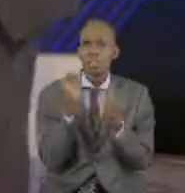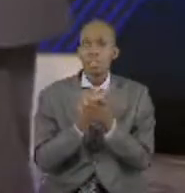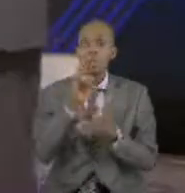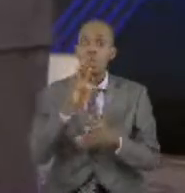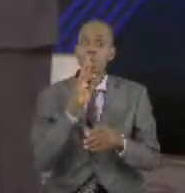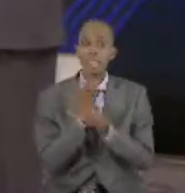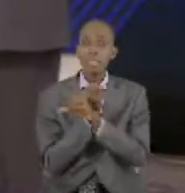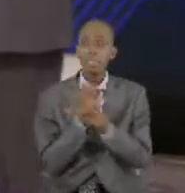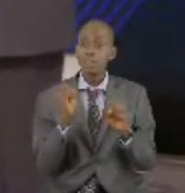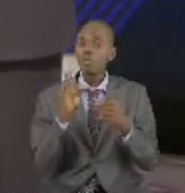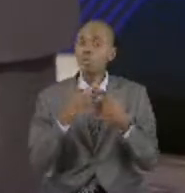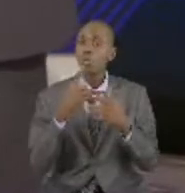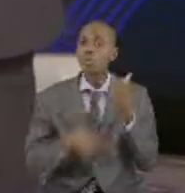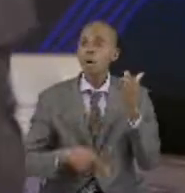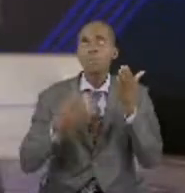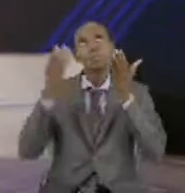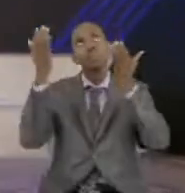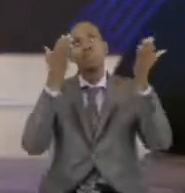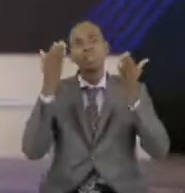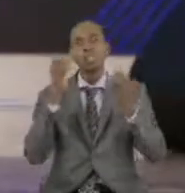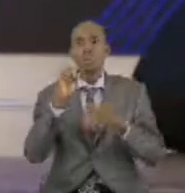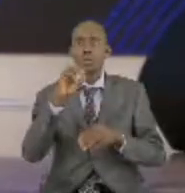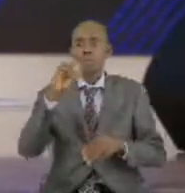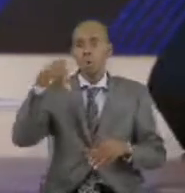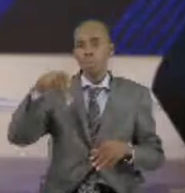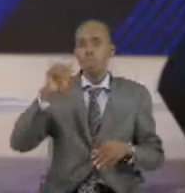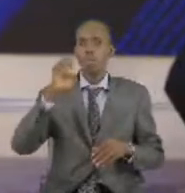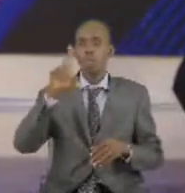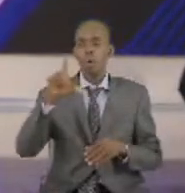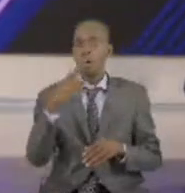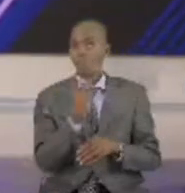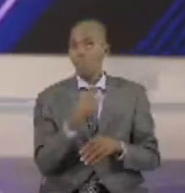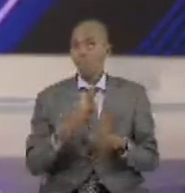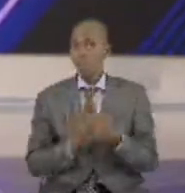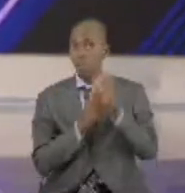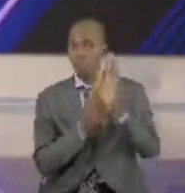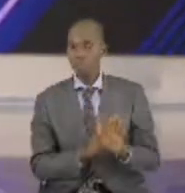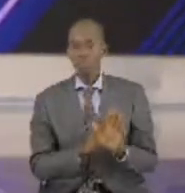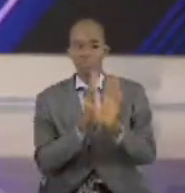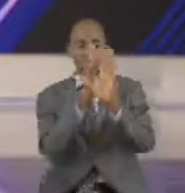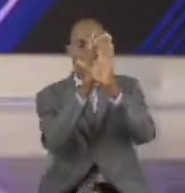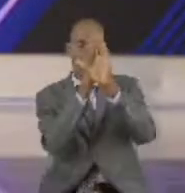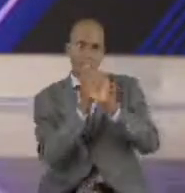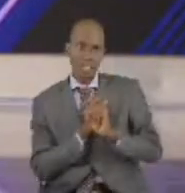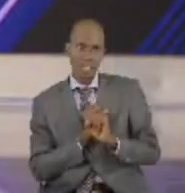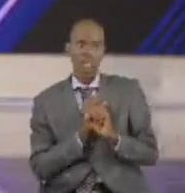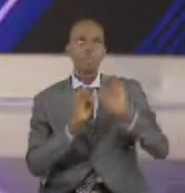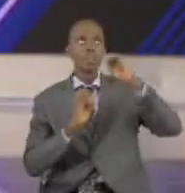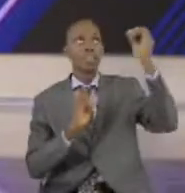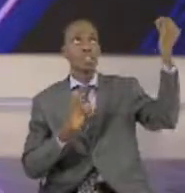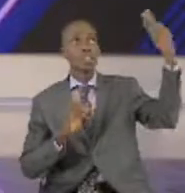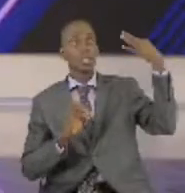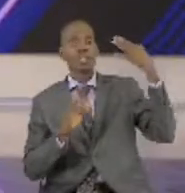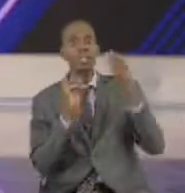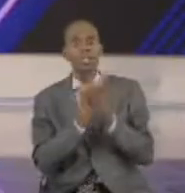que vous êtes sauvés pour sow pour servir pour la pole il a compris qu'il avait reçu la grappe pour